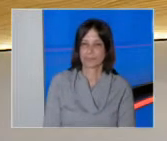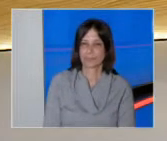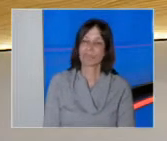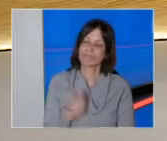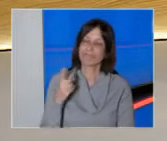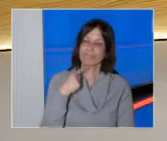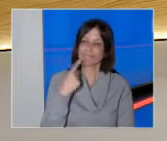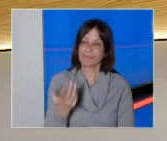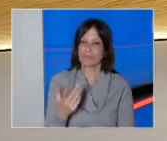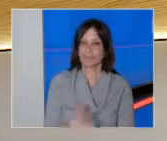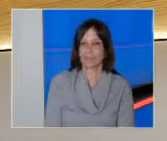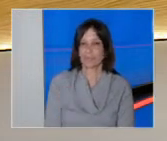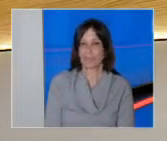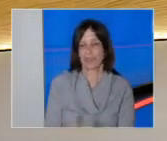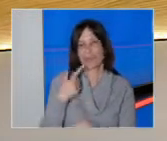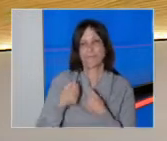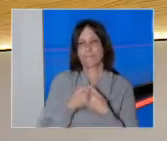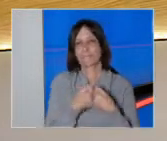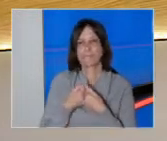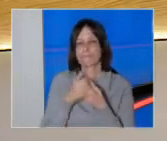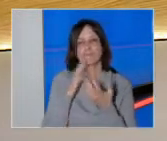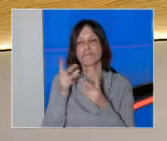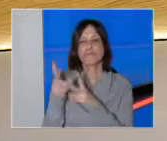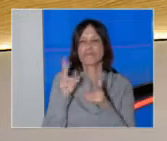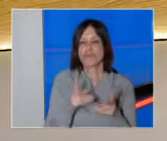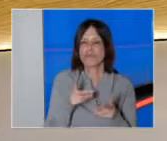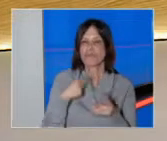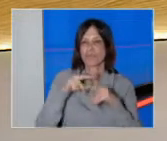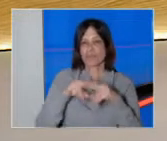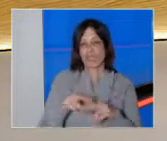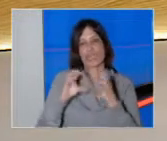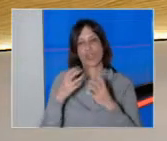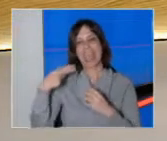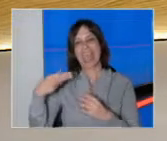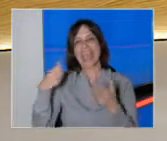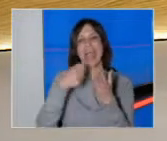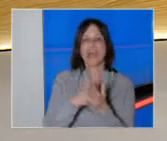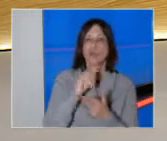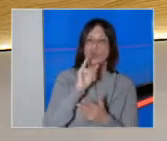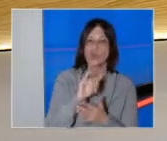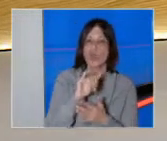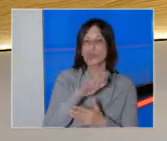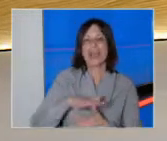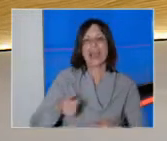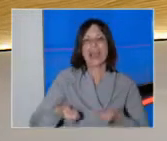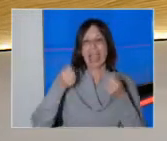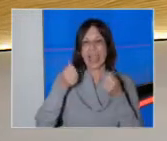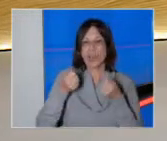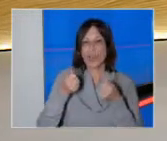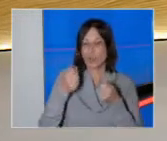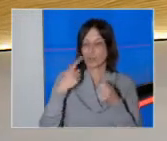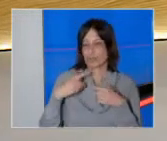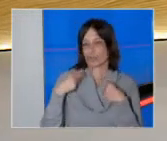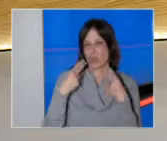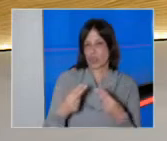ככה הוא בא. טוב, המאבק מכל כיוון אפשרי על השארתם של תלמידי כיתות ה' עד י' במערכת החינוך הביא לתוצאות בוועדת